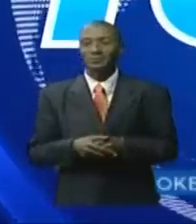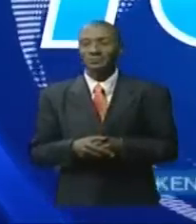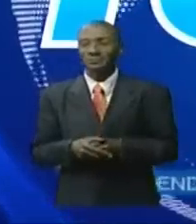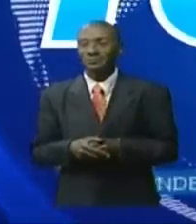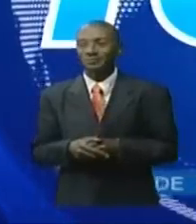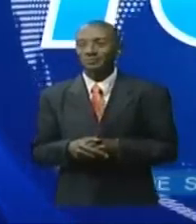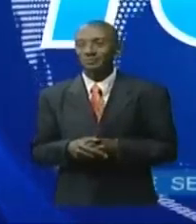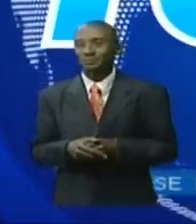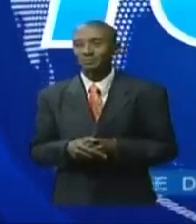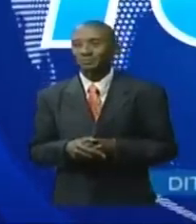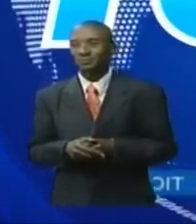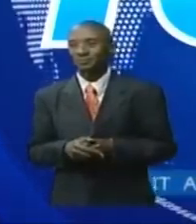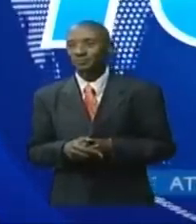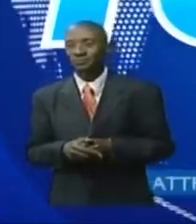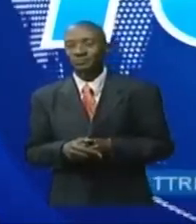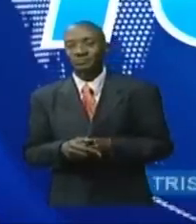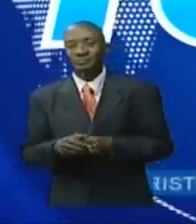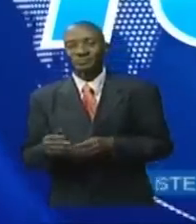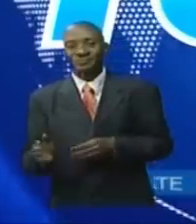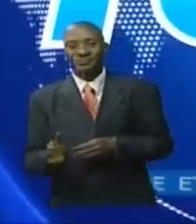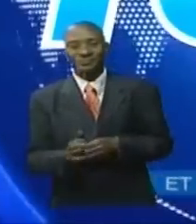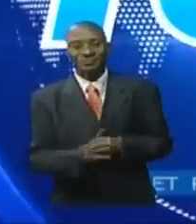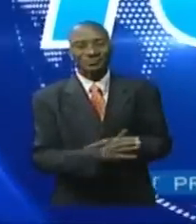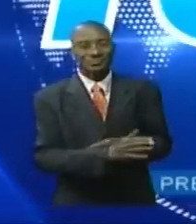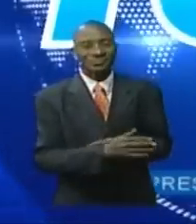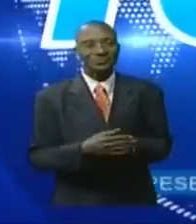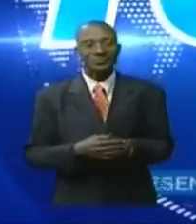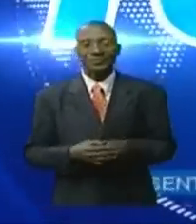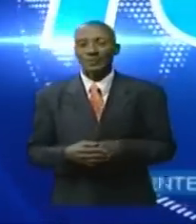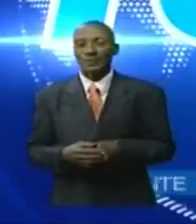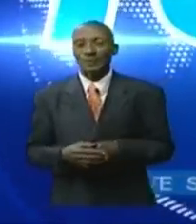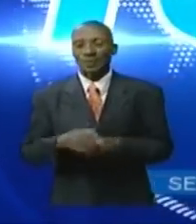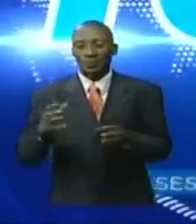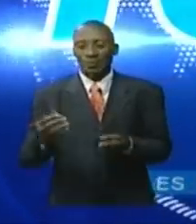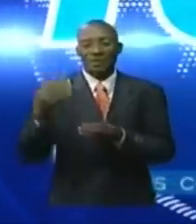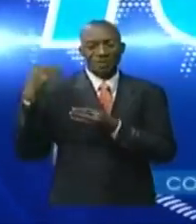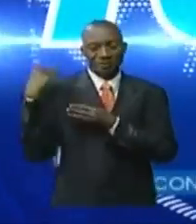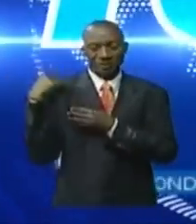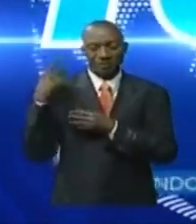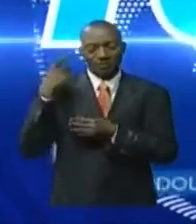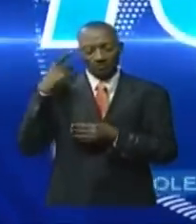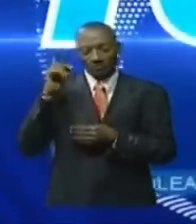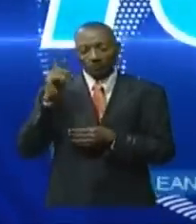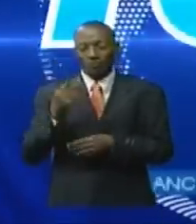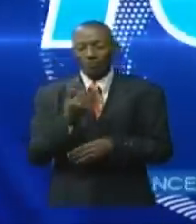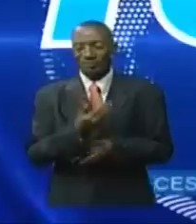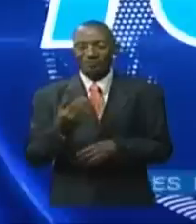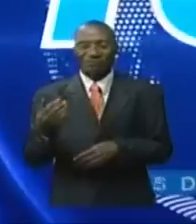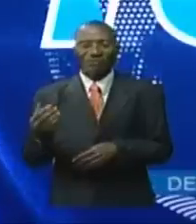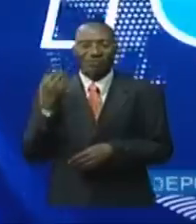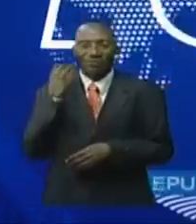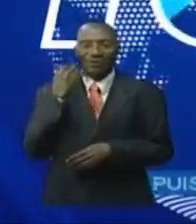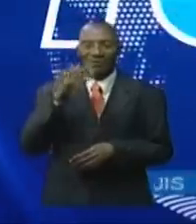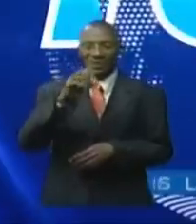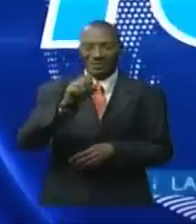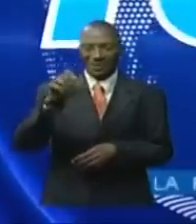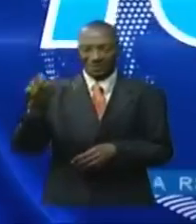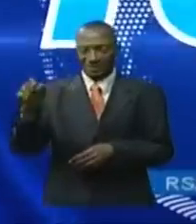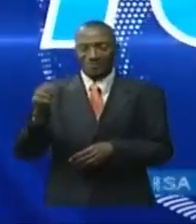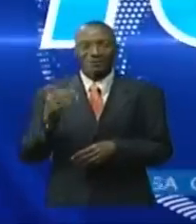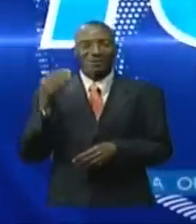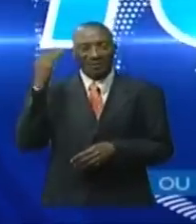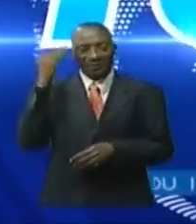Et concernant la prise en charge rapide des drépanocytaires, le ministre de la Recherche scientifique et innovation